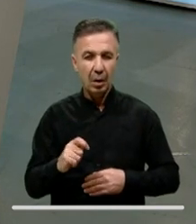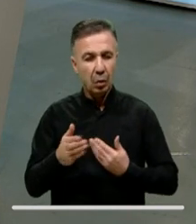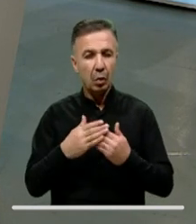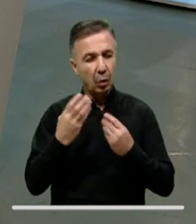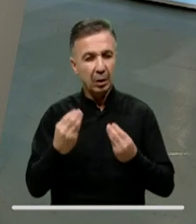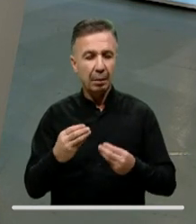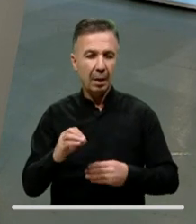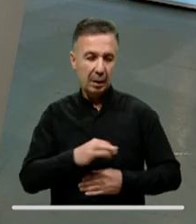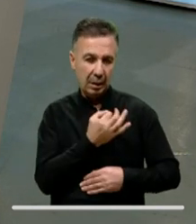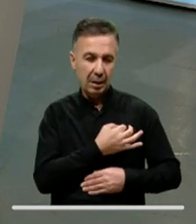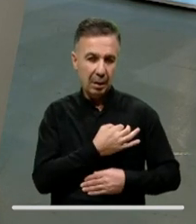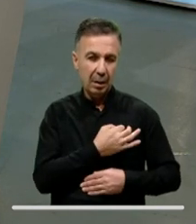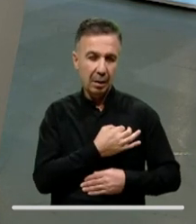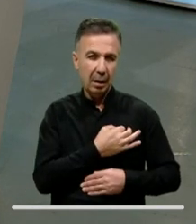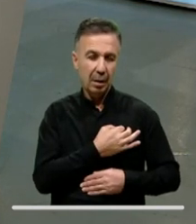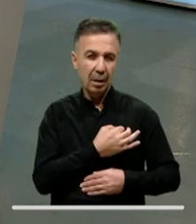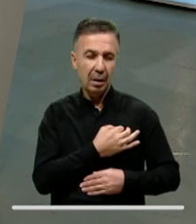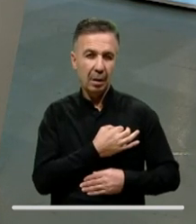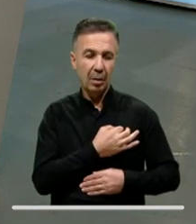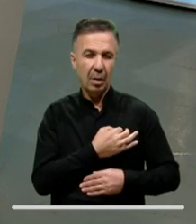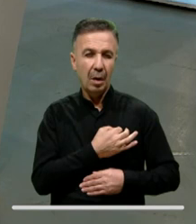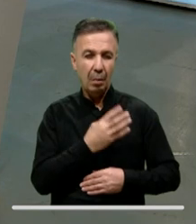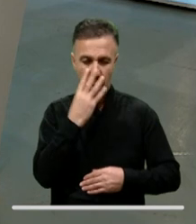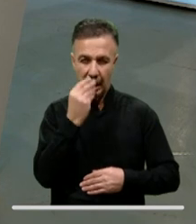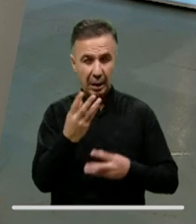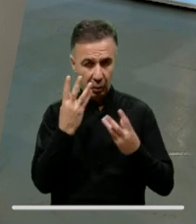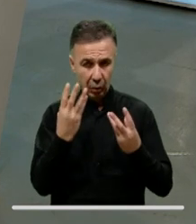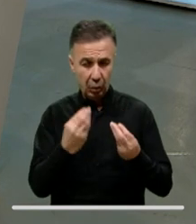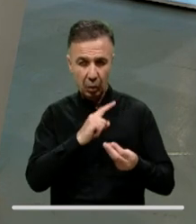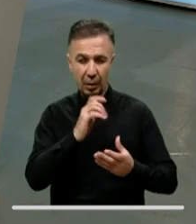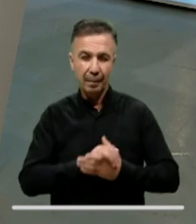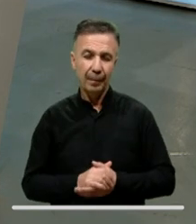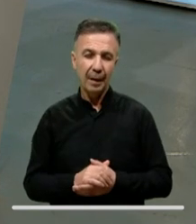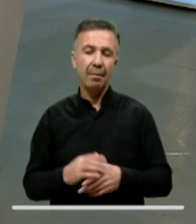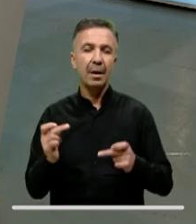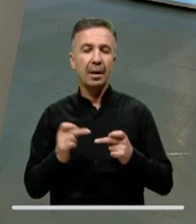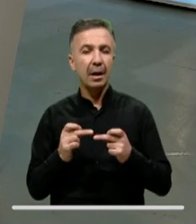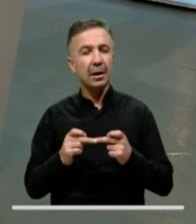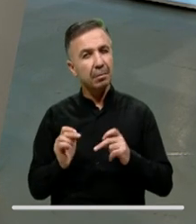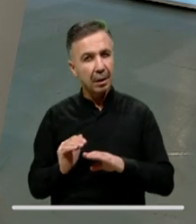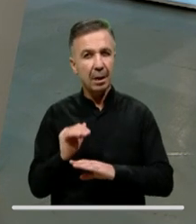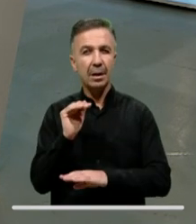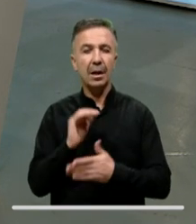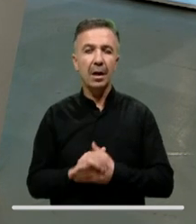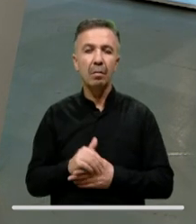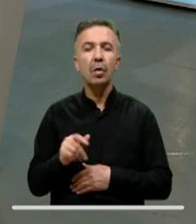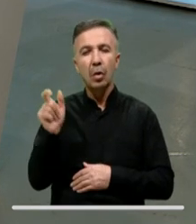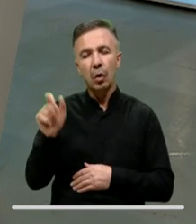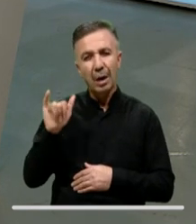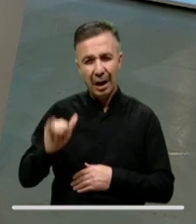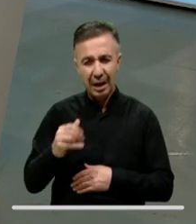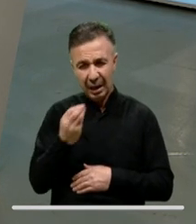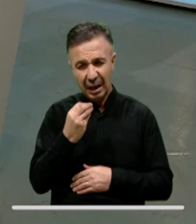hediyeye giriyor mu? Ben girmiyor diyorum. Bir tartışmaya girdik. Yani bu kul hakkına mı